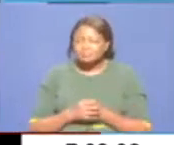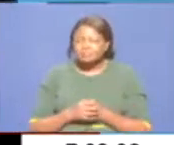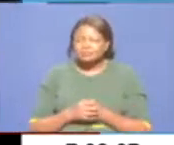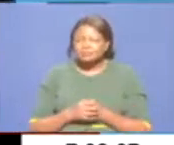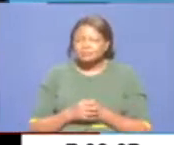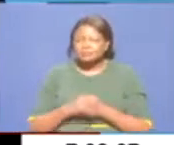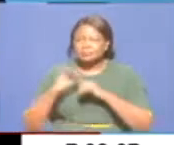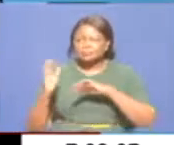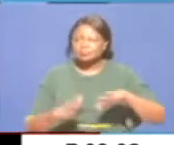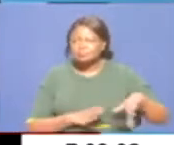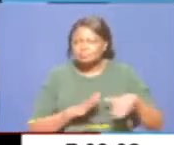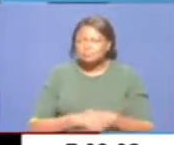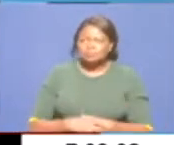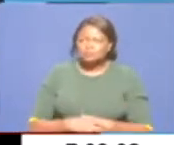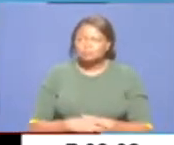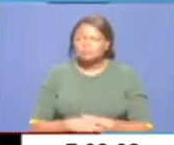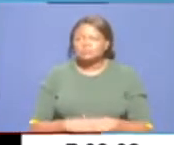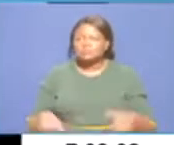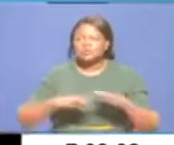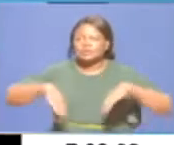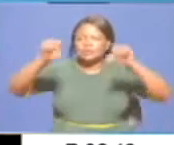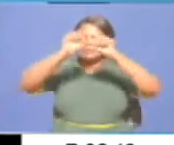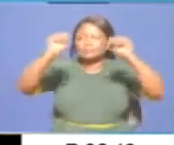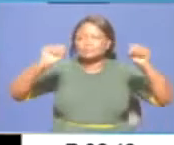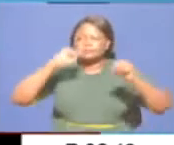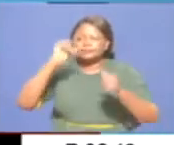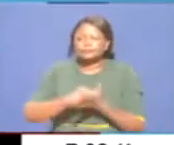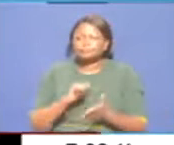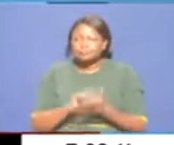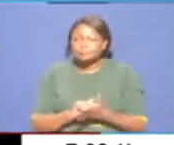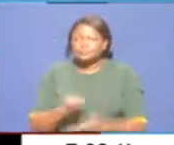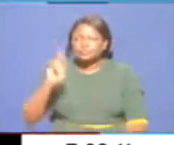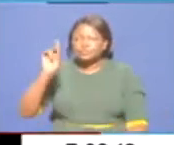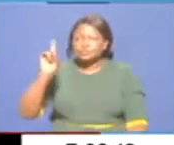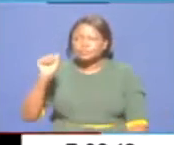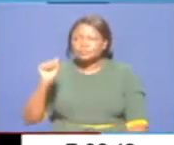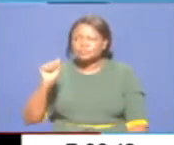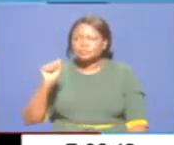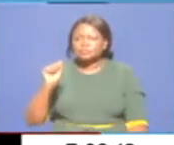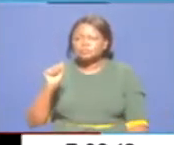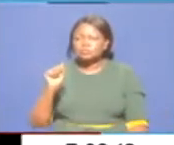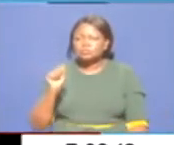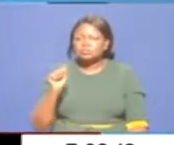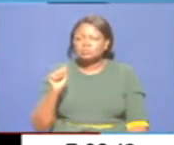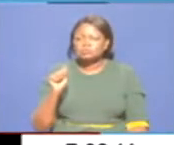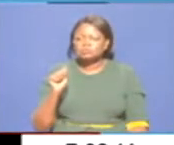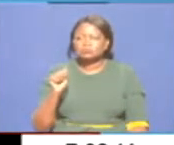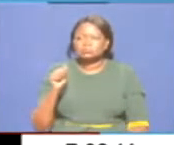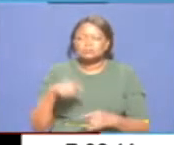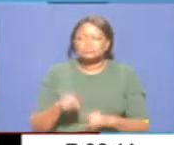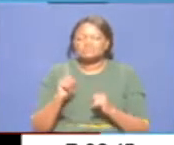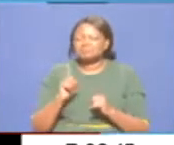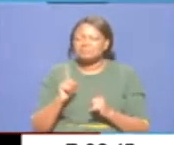Tukiendelea hapa studioni mtazamaji, ni kuwa Naibu Rais William Ruto amesema kuwa chama cha United Democratic UDA hakitatoa uamuzi wa moja kwa moja